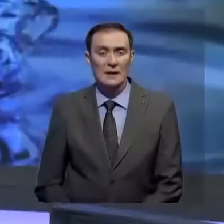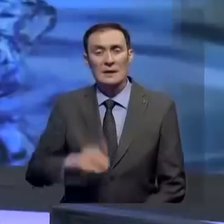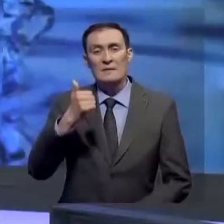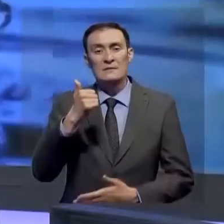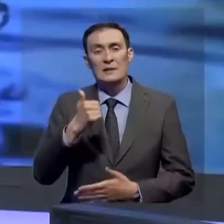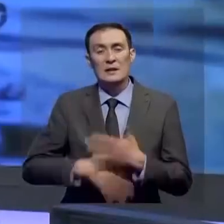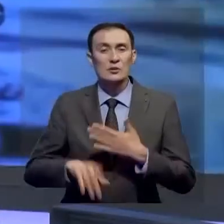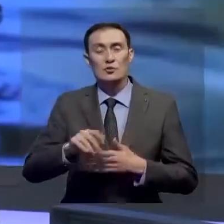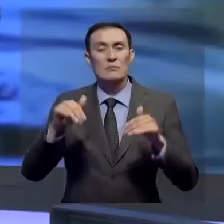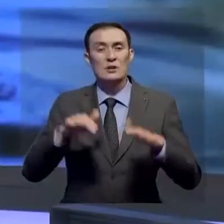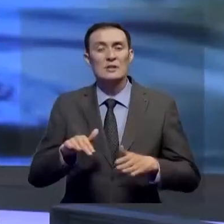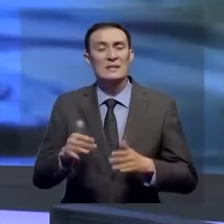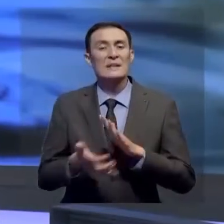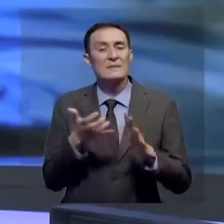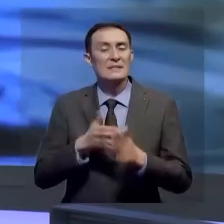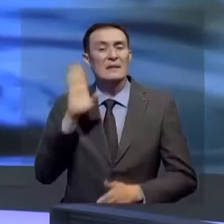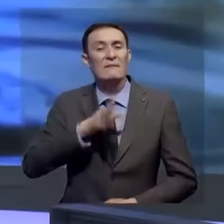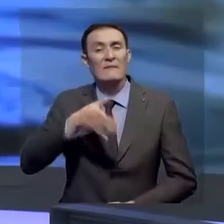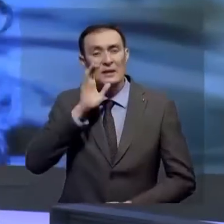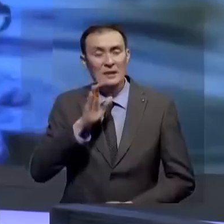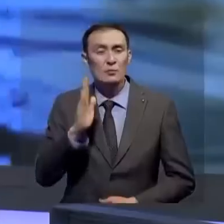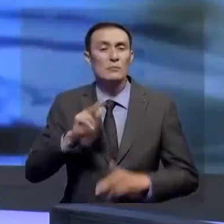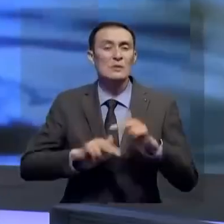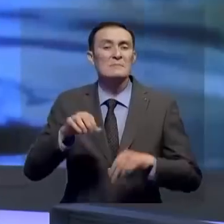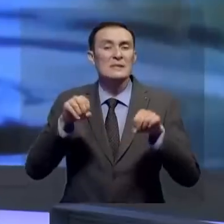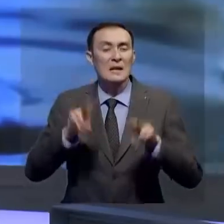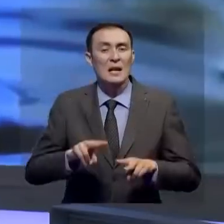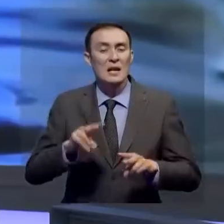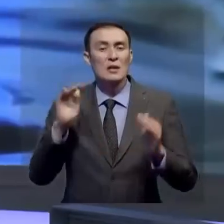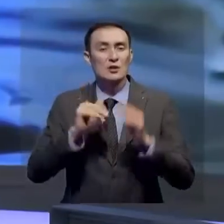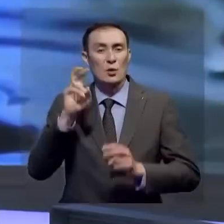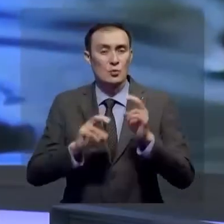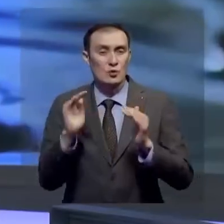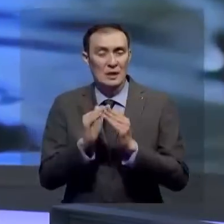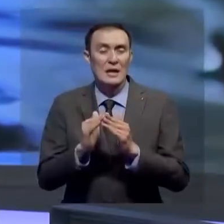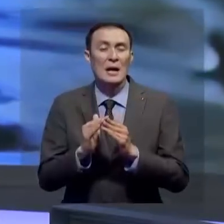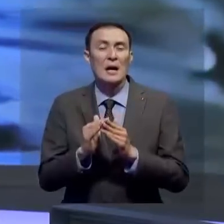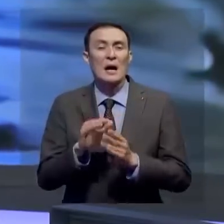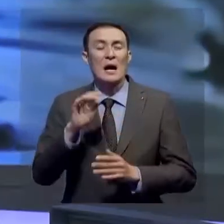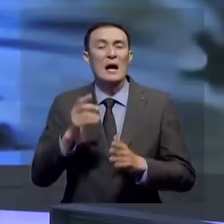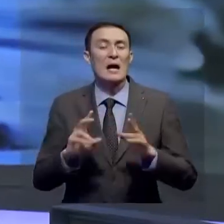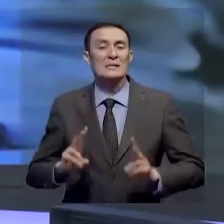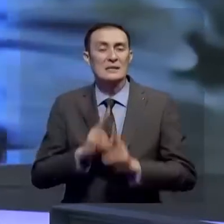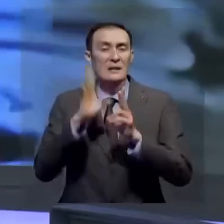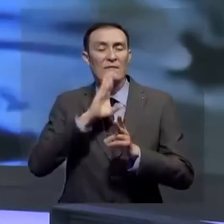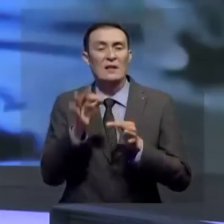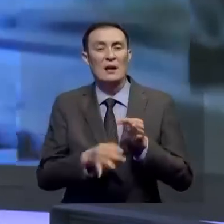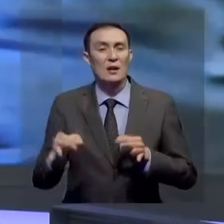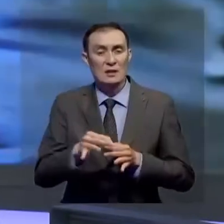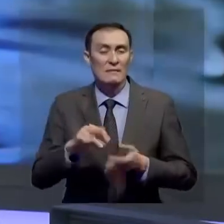В столице, чтобы решить проблемы с дефицитом воды, намерены построить специальные сооружения для подпитки Астанинского